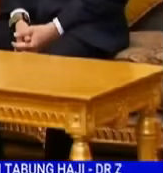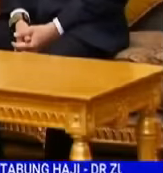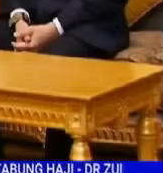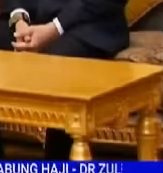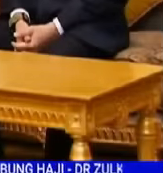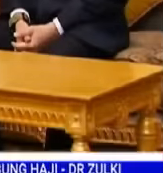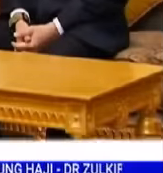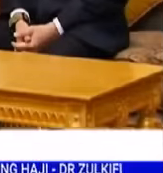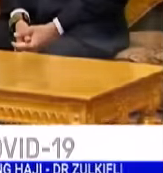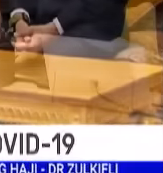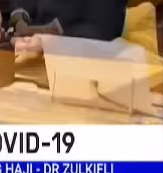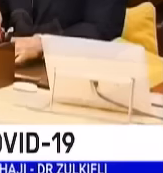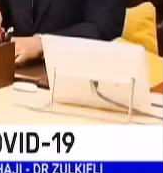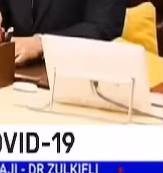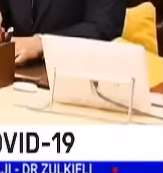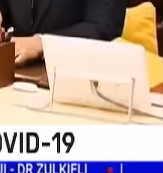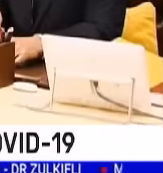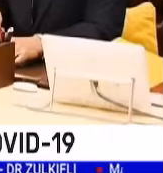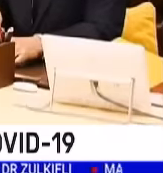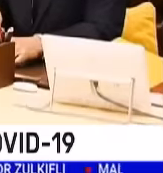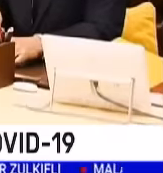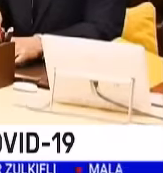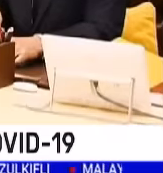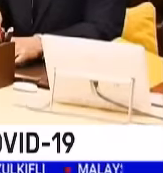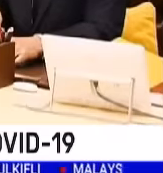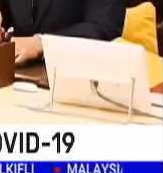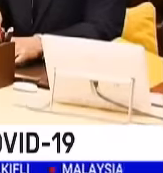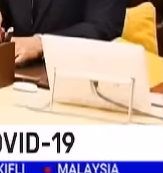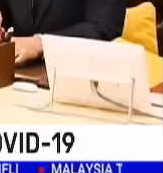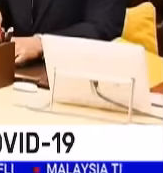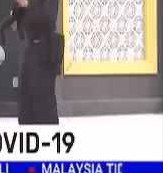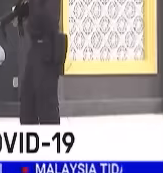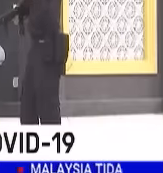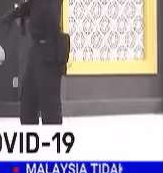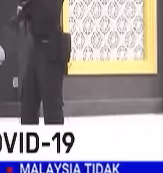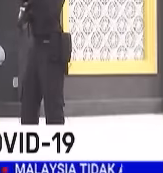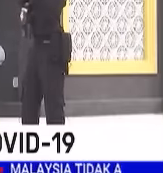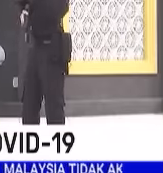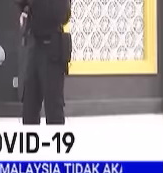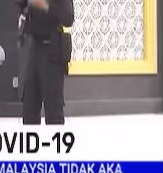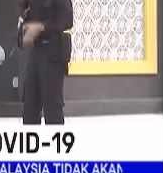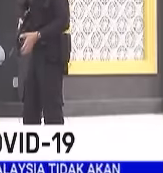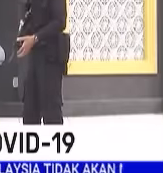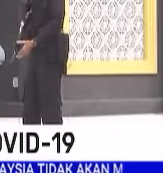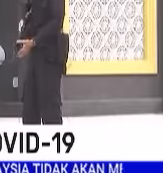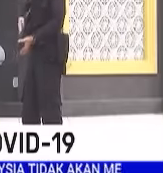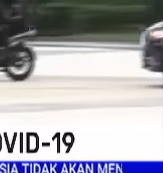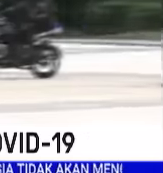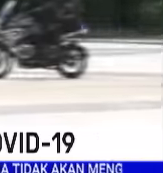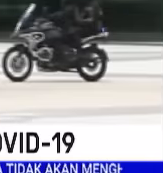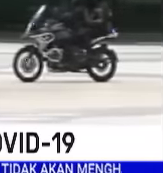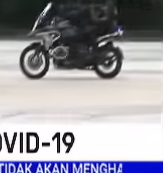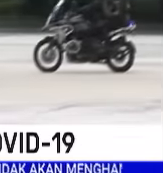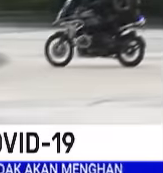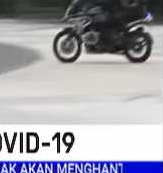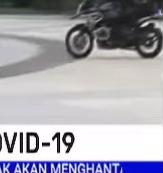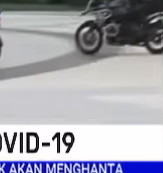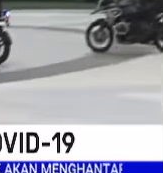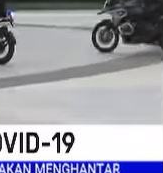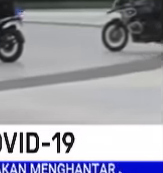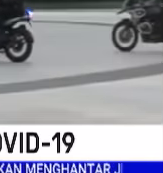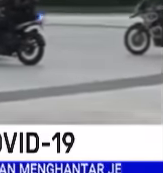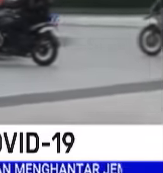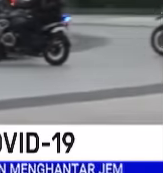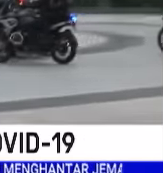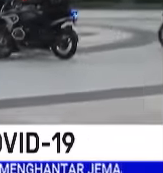Kabinet bertanggungjawab teruskan peranan nasihati yang di-Pertuan Agong mengenai kedudukan tempoh darurat.